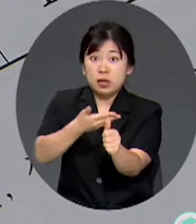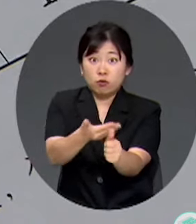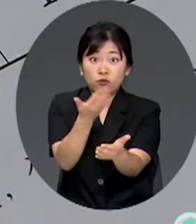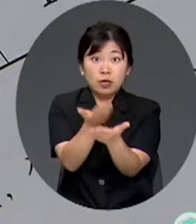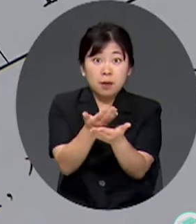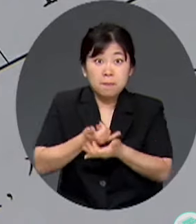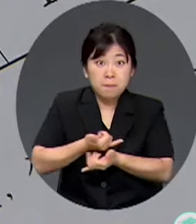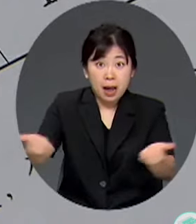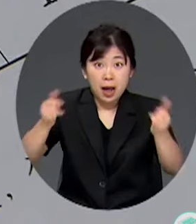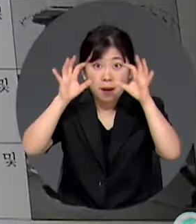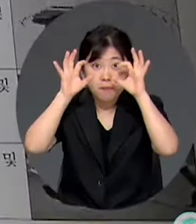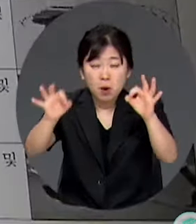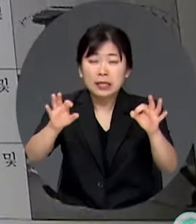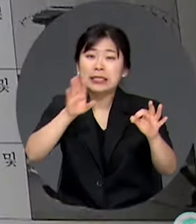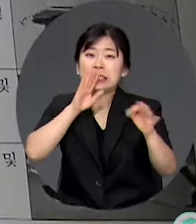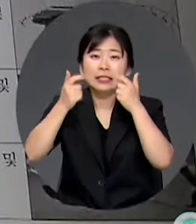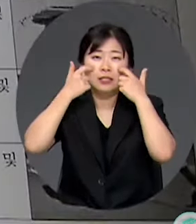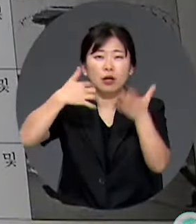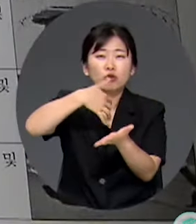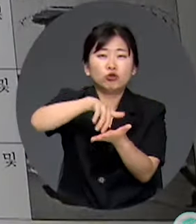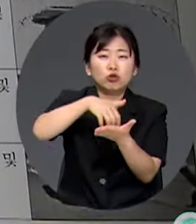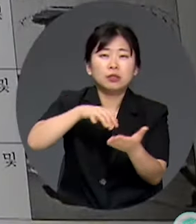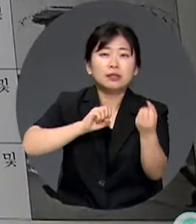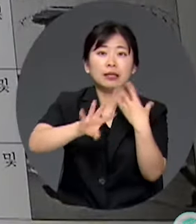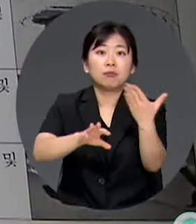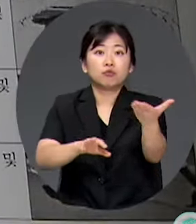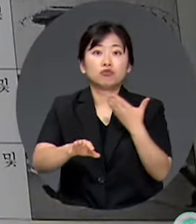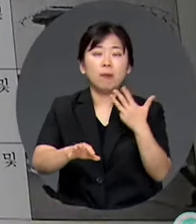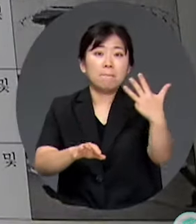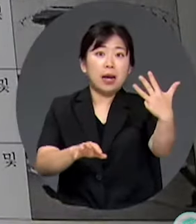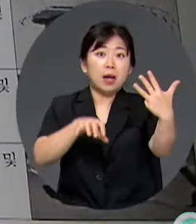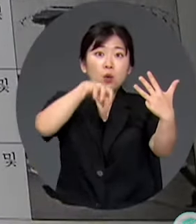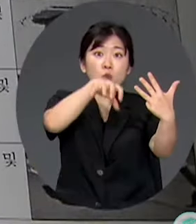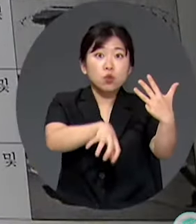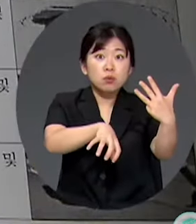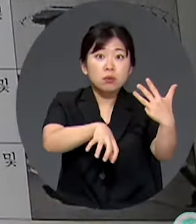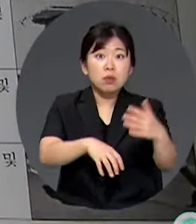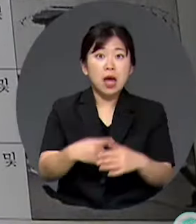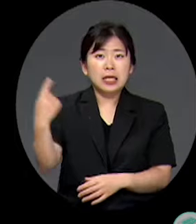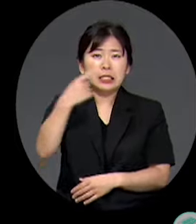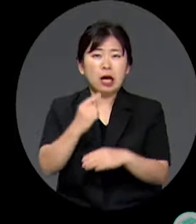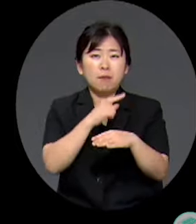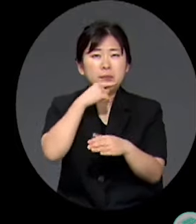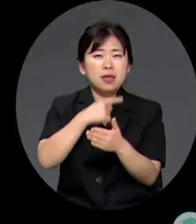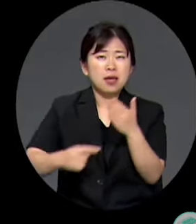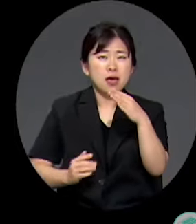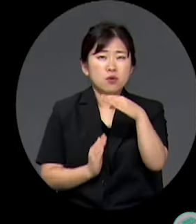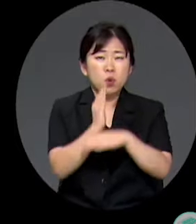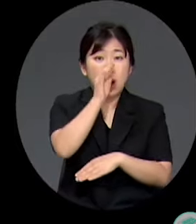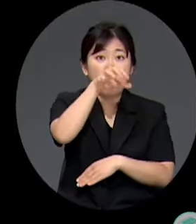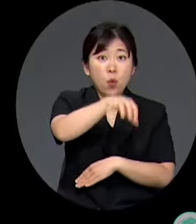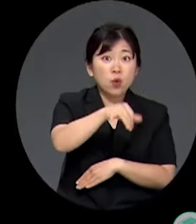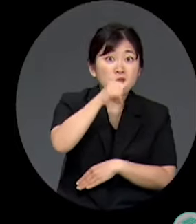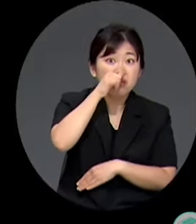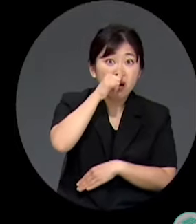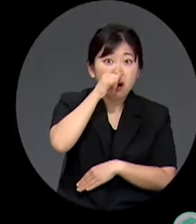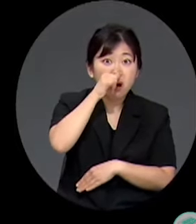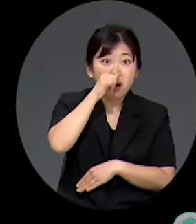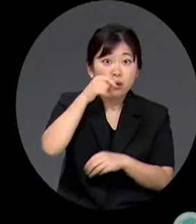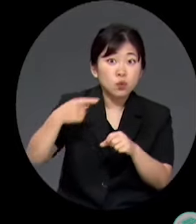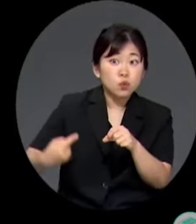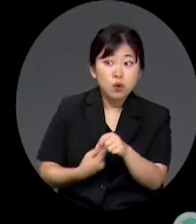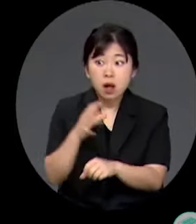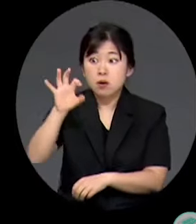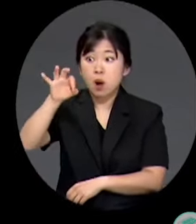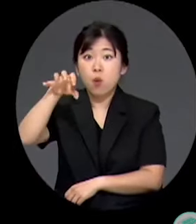건수를 명시에 답변한 곳은 단 여덟 곳뿐 천 권이 넘는 피해가 있었다고 답한 지자체도 있는 반면 나머지